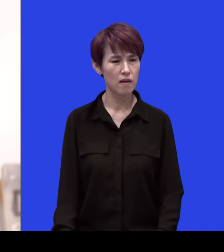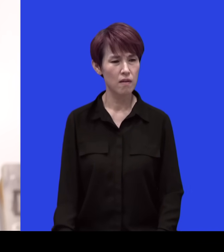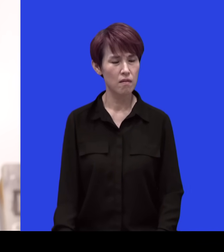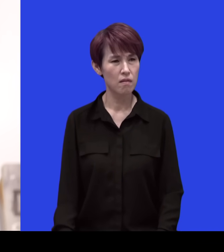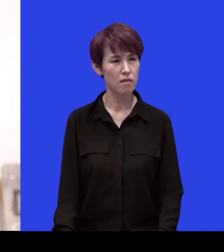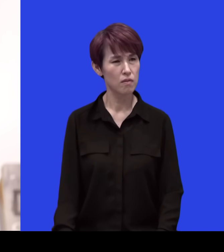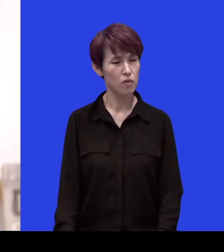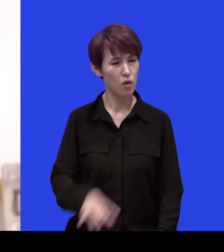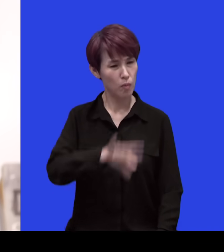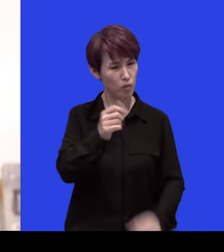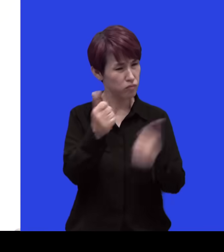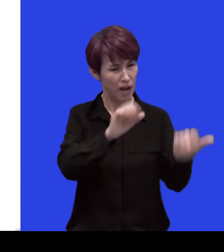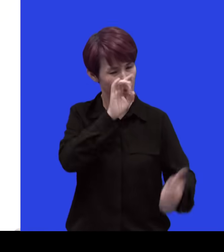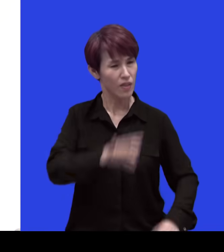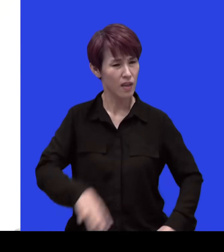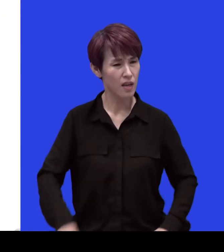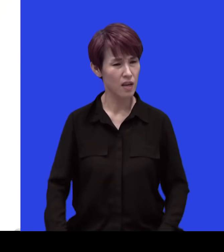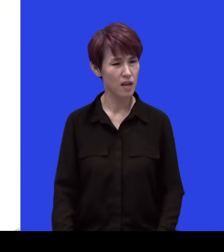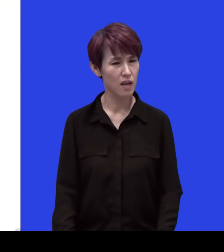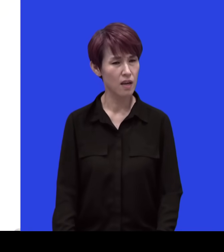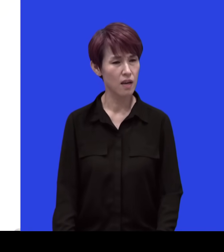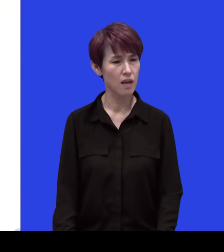너 이러면 안 돼 나한테.